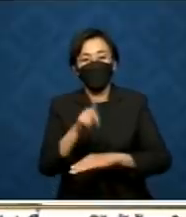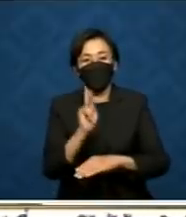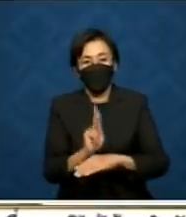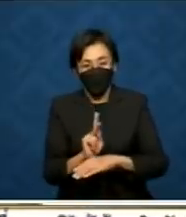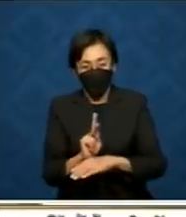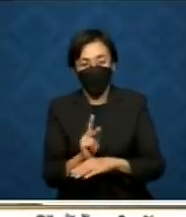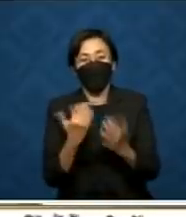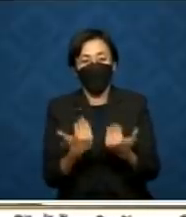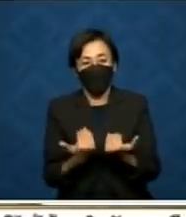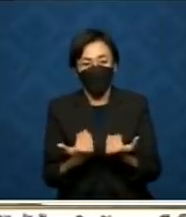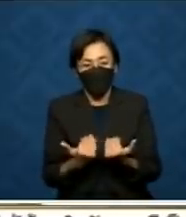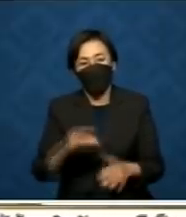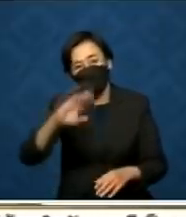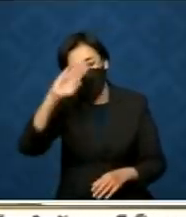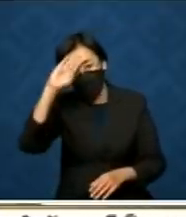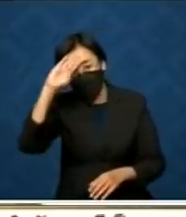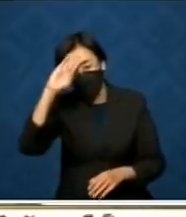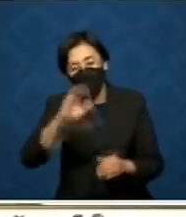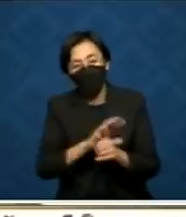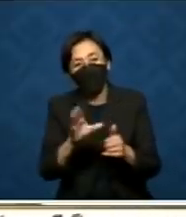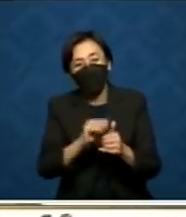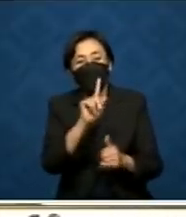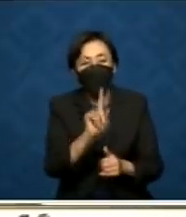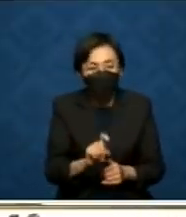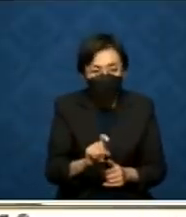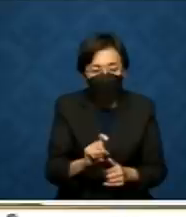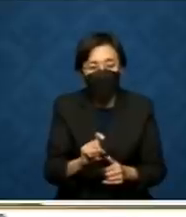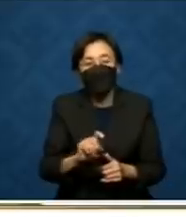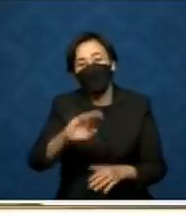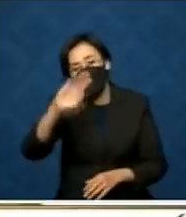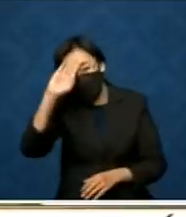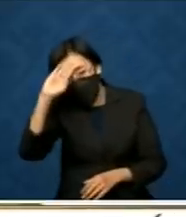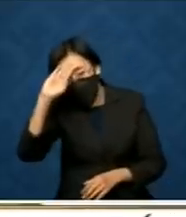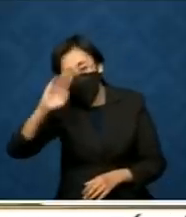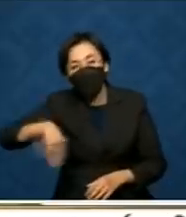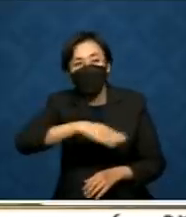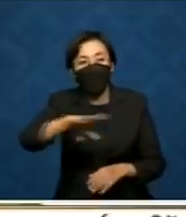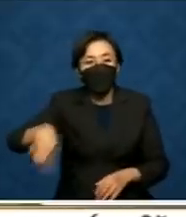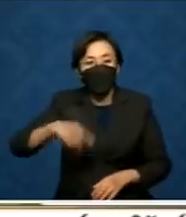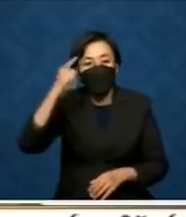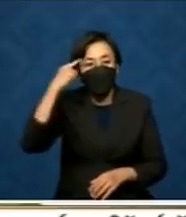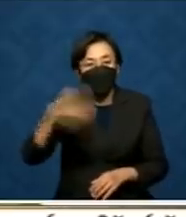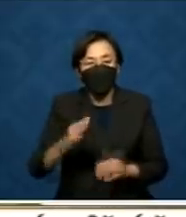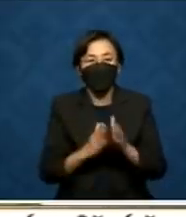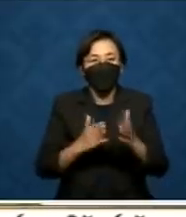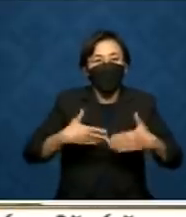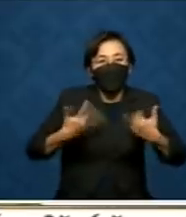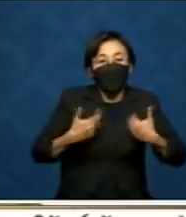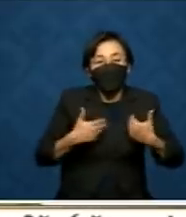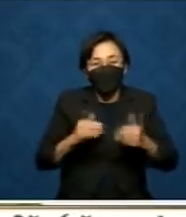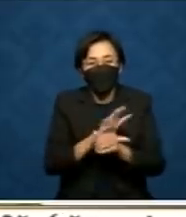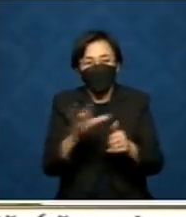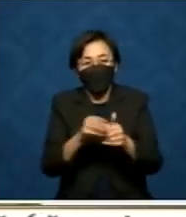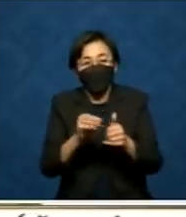วันนี้ป่วยตายก็อย่างที่ทราบแล้ววันนี้กำลังดีใจว่าจะลดเหรอผมบอก